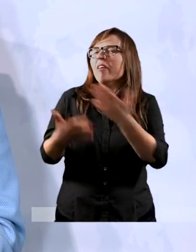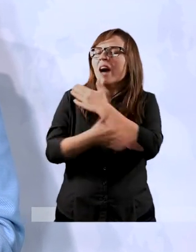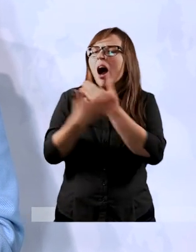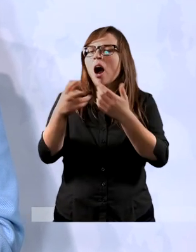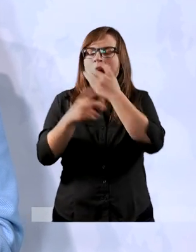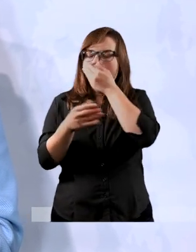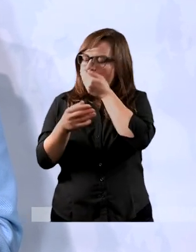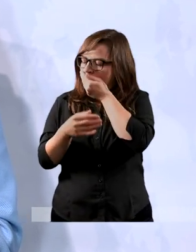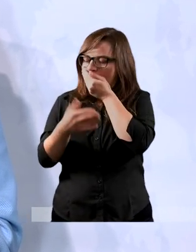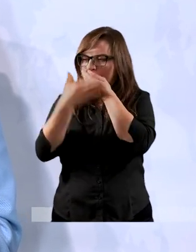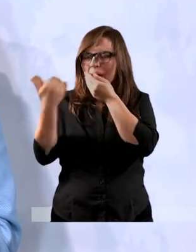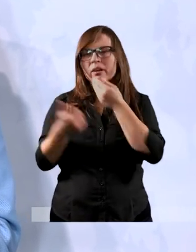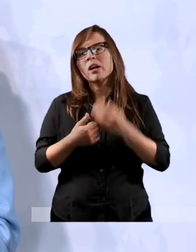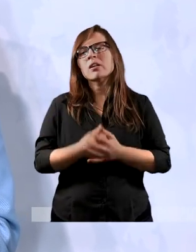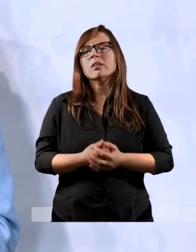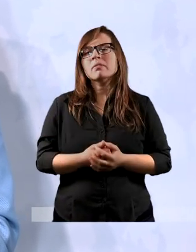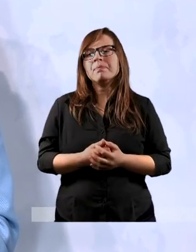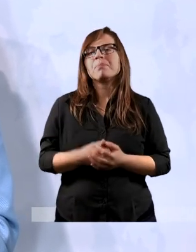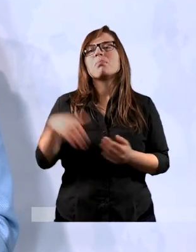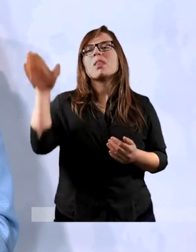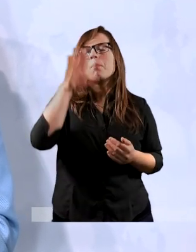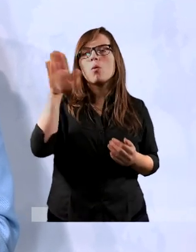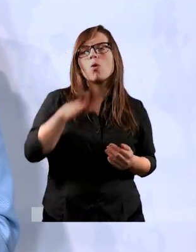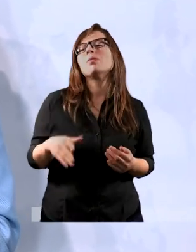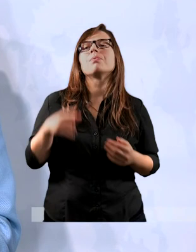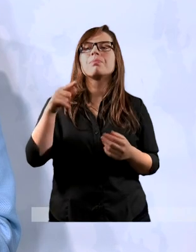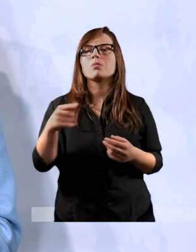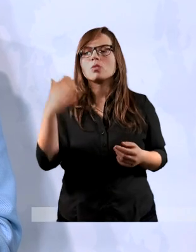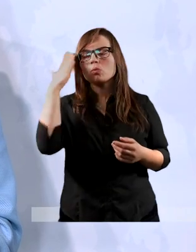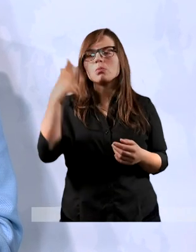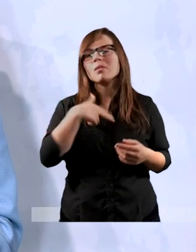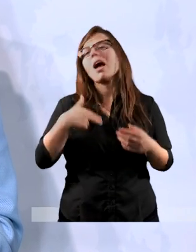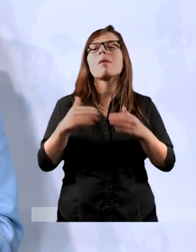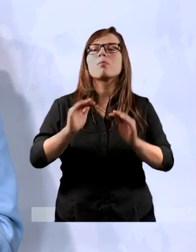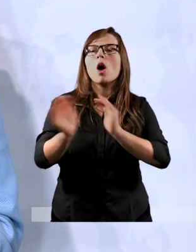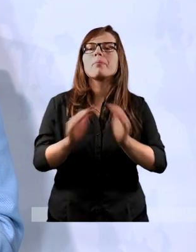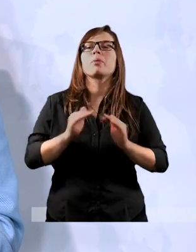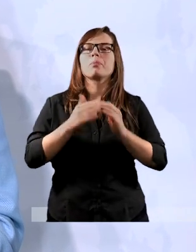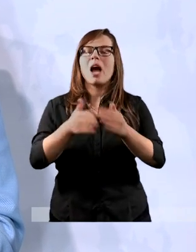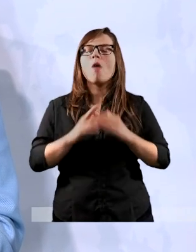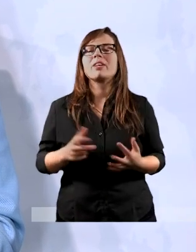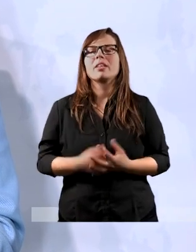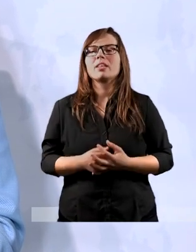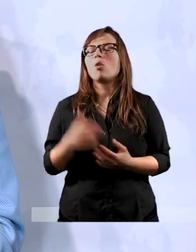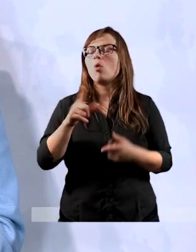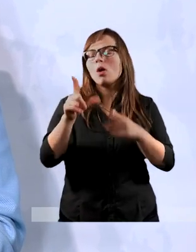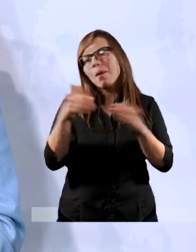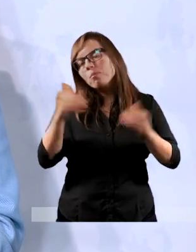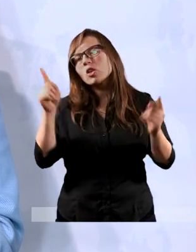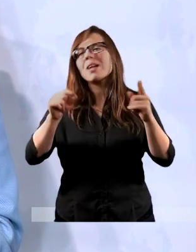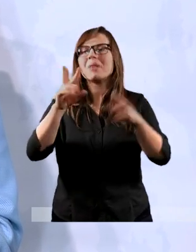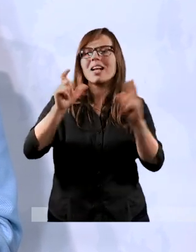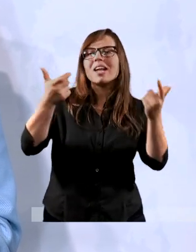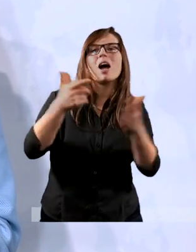wiem, jaka to jest zależność, ale chciałbym powiedzieć jedno. Bóg umie nas wychowywać, dopuszczając pewne błogosławieństwa lub nie.